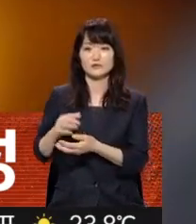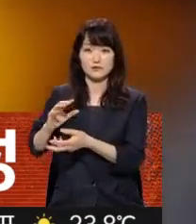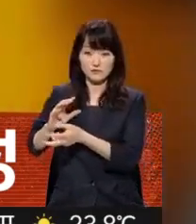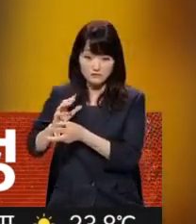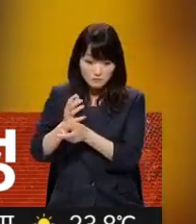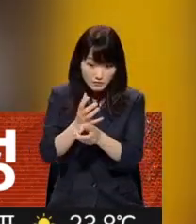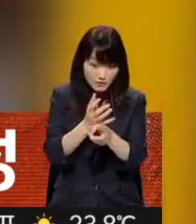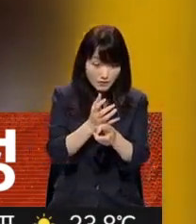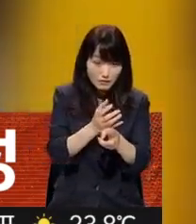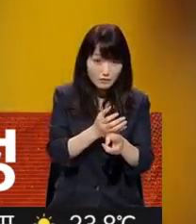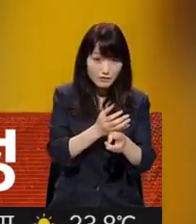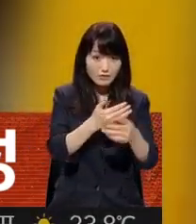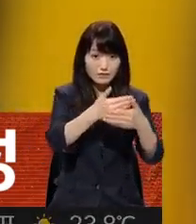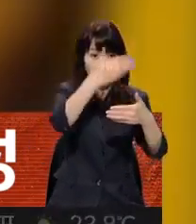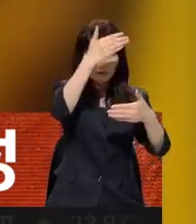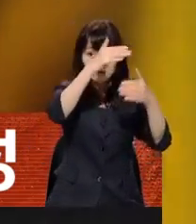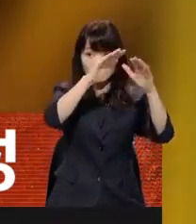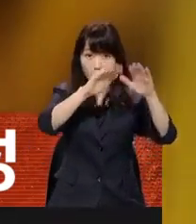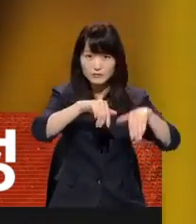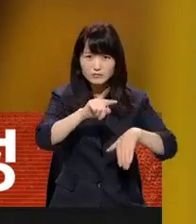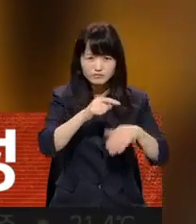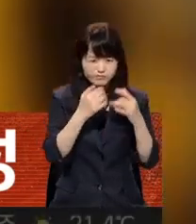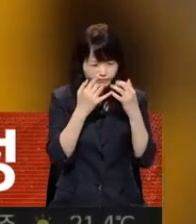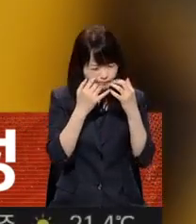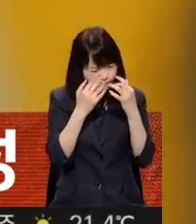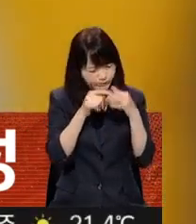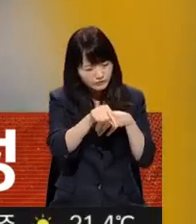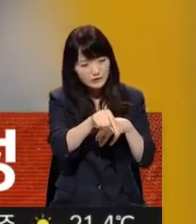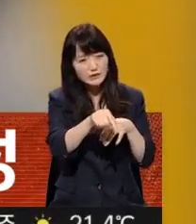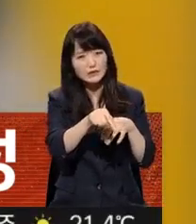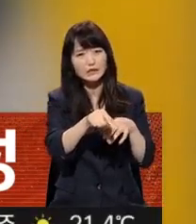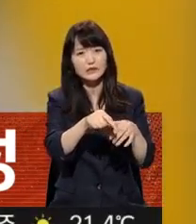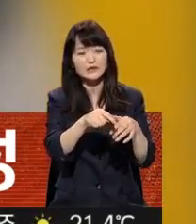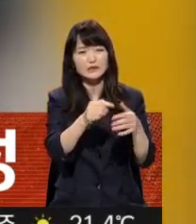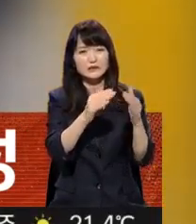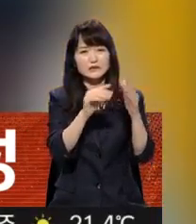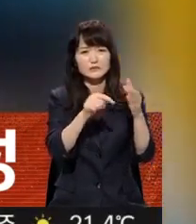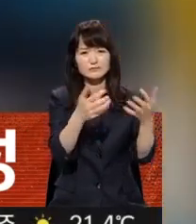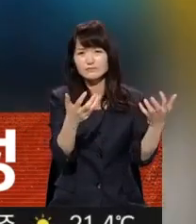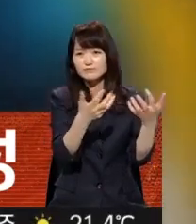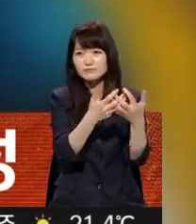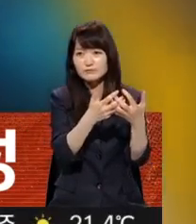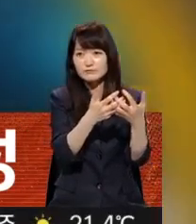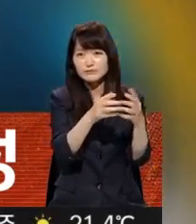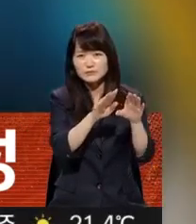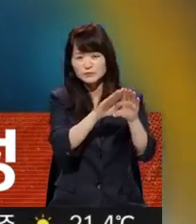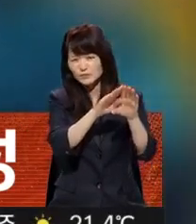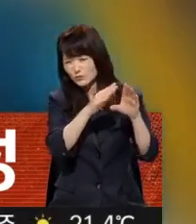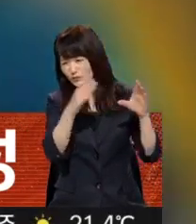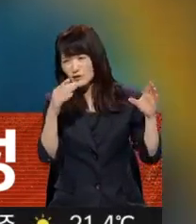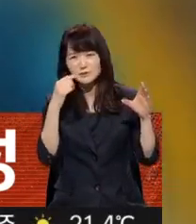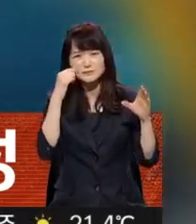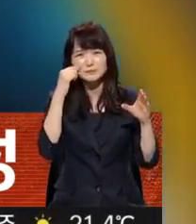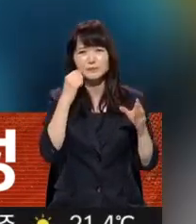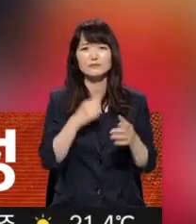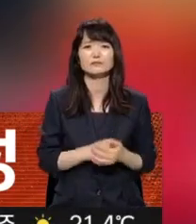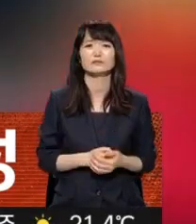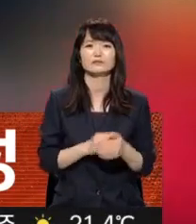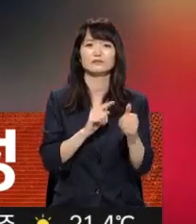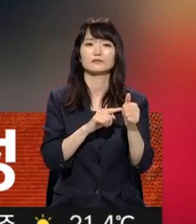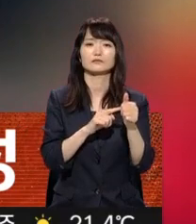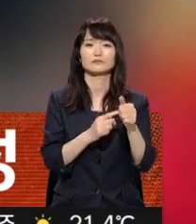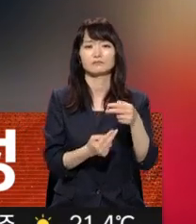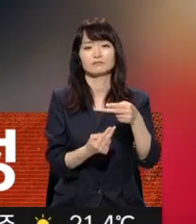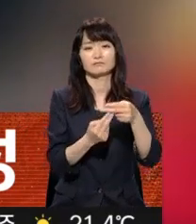조금 전에 벽 허물어질 때 보셨어요? 오. 온갖 잡동사니와 쓰레기들로 집안이 가득 차 있어서 문을 열 수 없는 상황이었던 겁니다. 이런. 남성